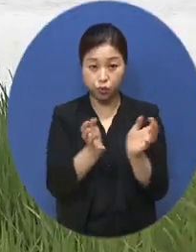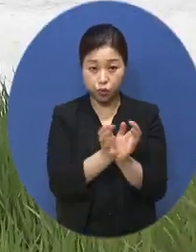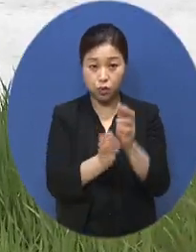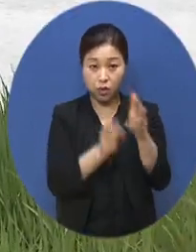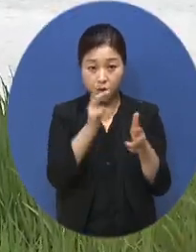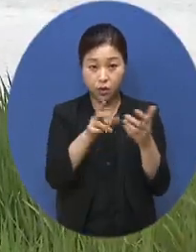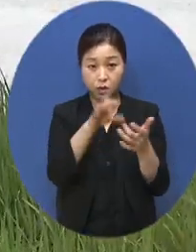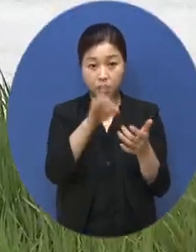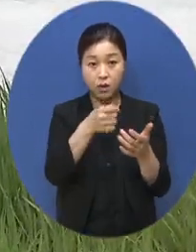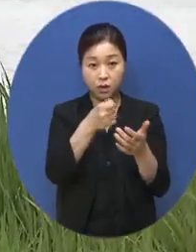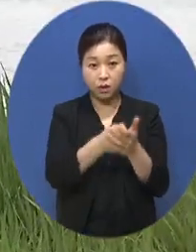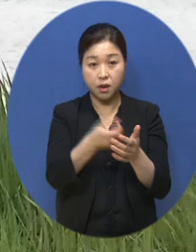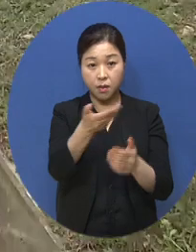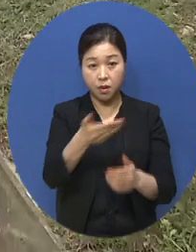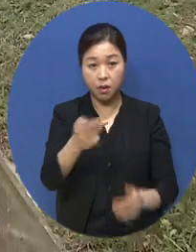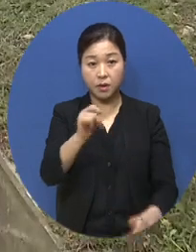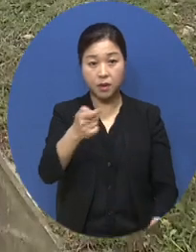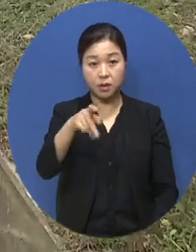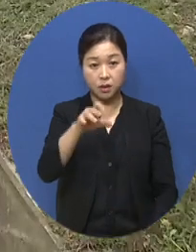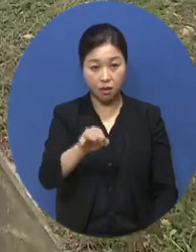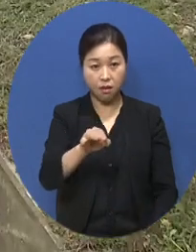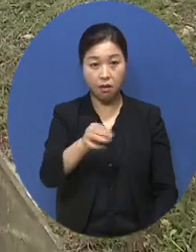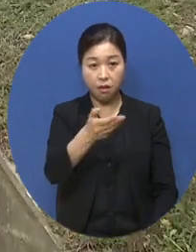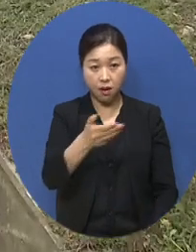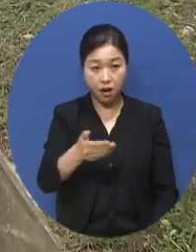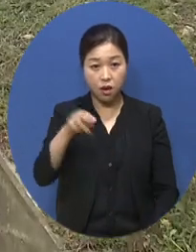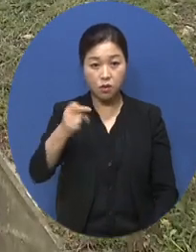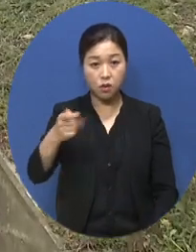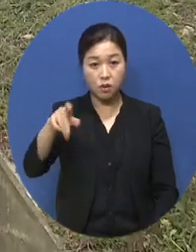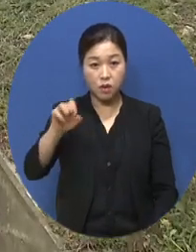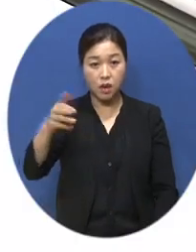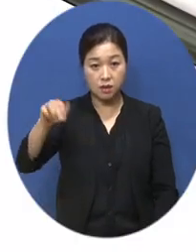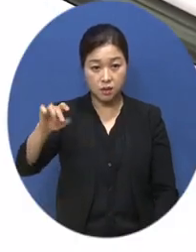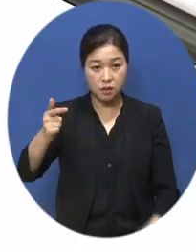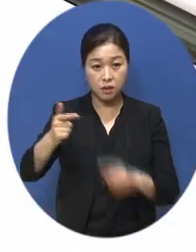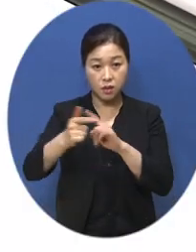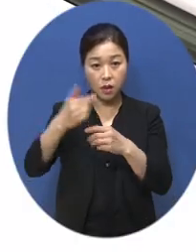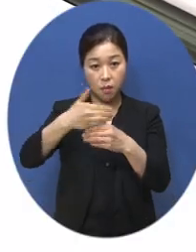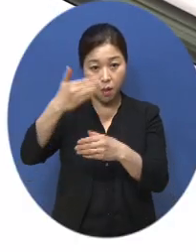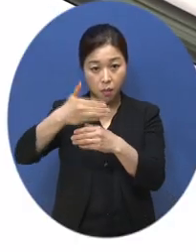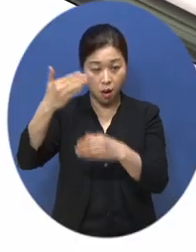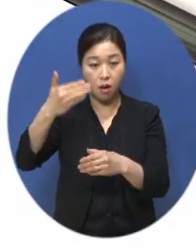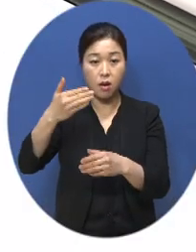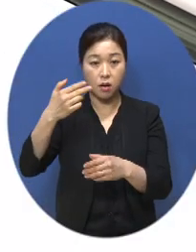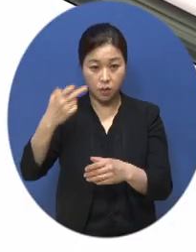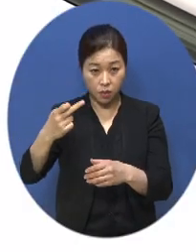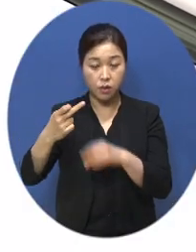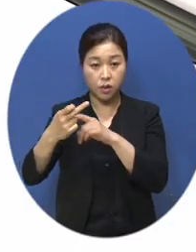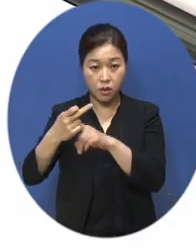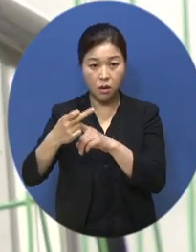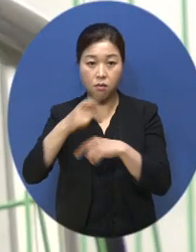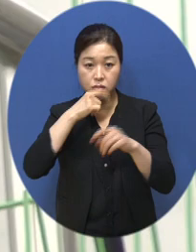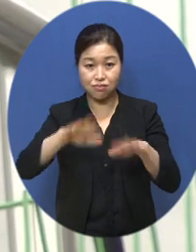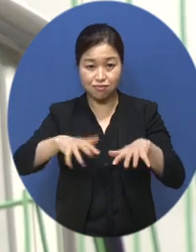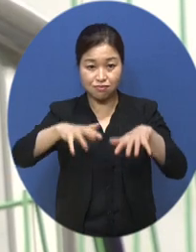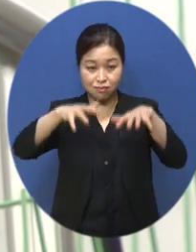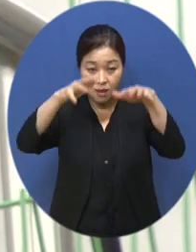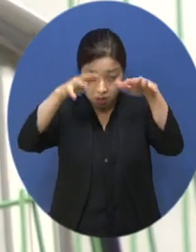선정된 국가 하천 망경강과 소양천 내 배수문 17개소에 스마트 홍수관리 시스템을